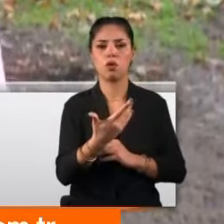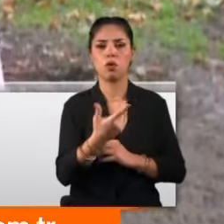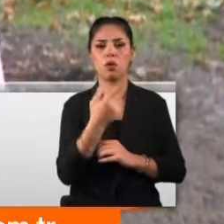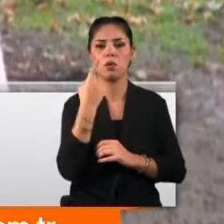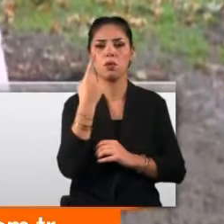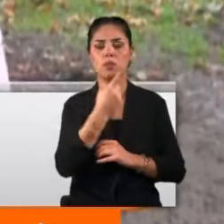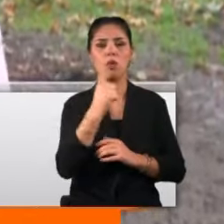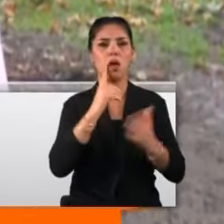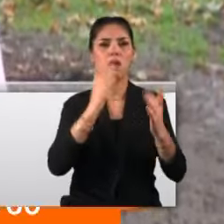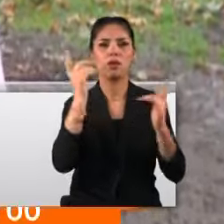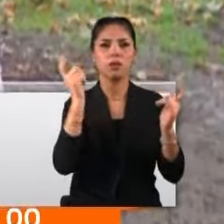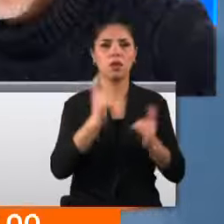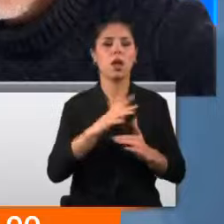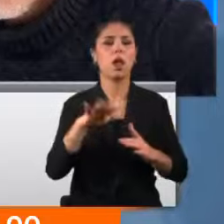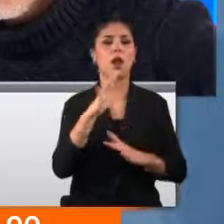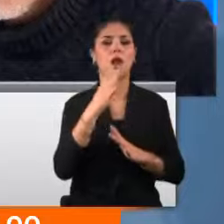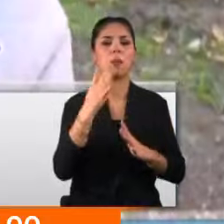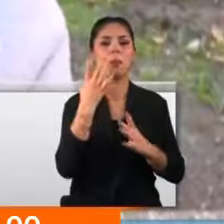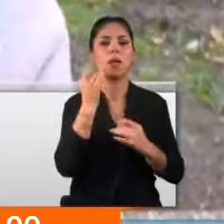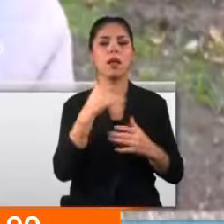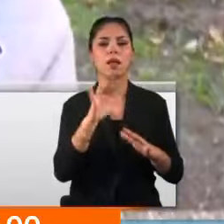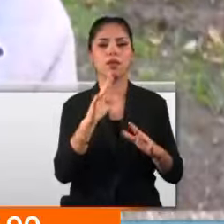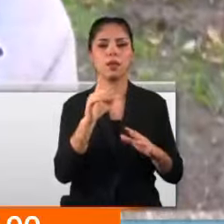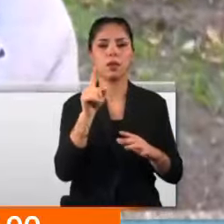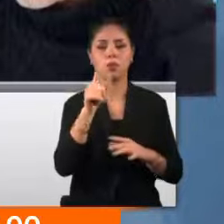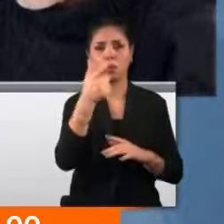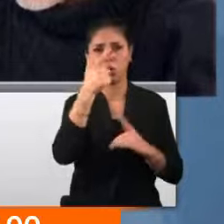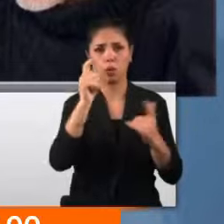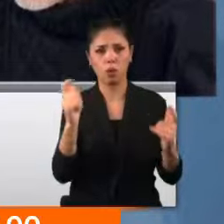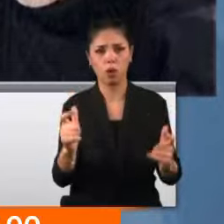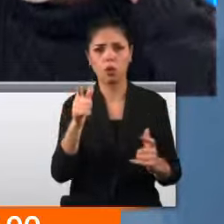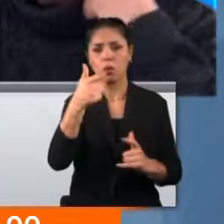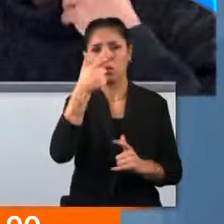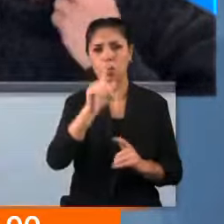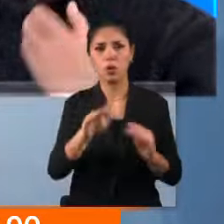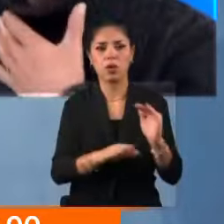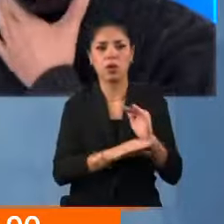için oradan kimse görmedi. Umut'cum bak. Burası bir köy. Bu o köyde yaşayan biri o zaman.